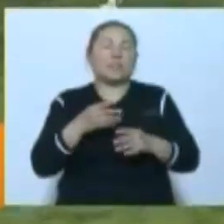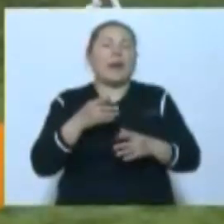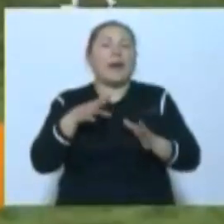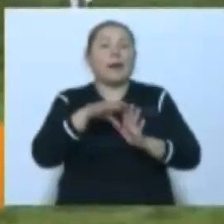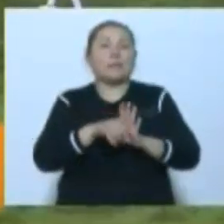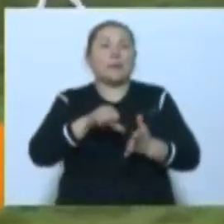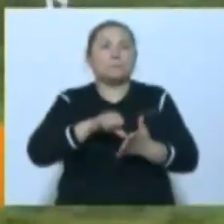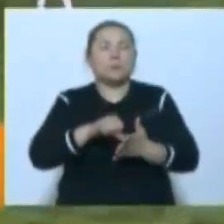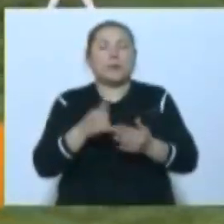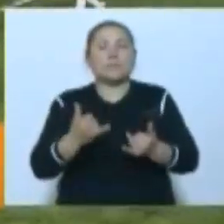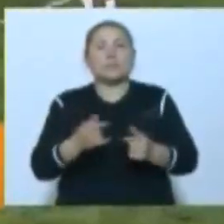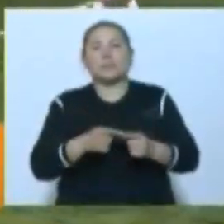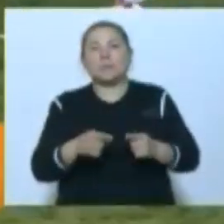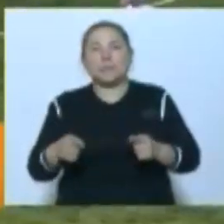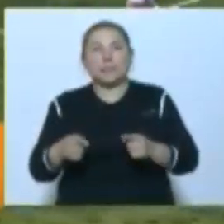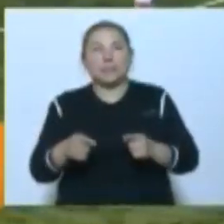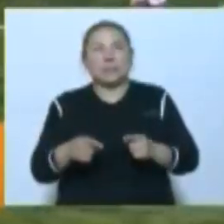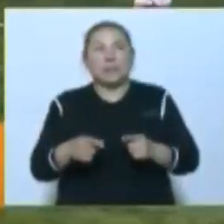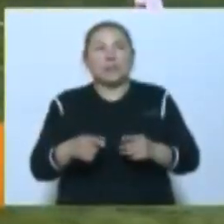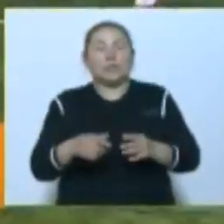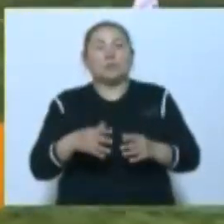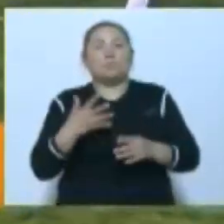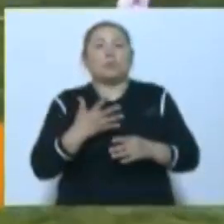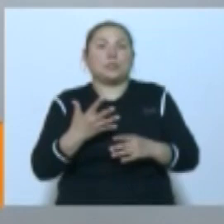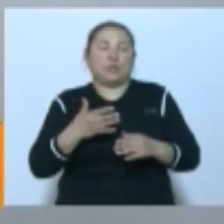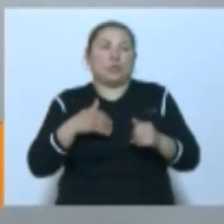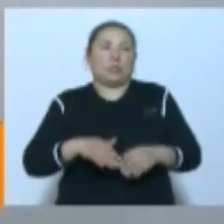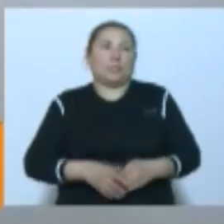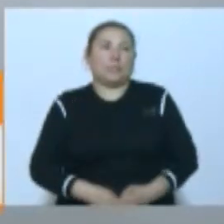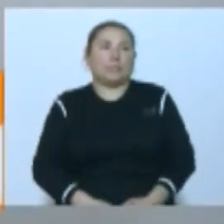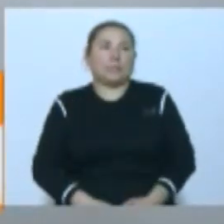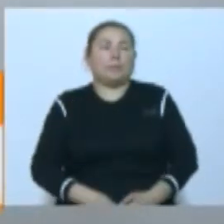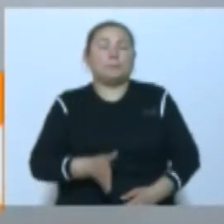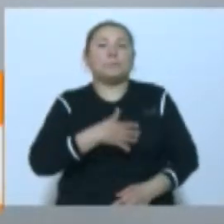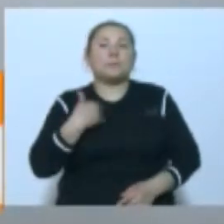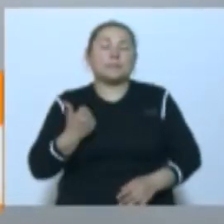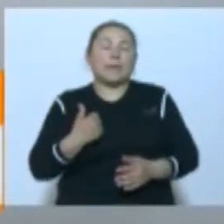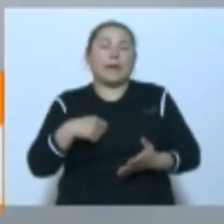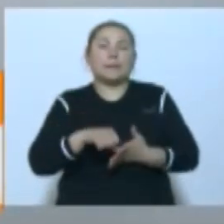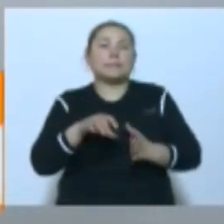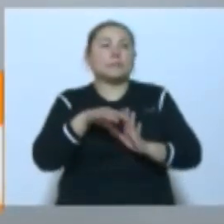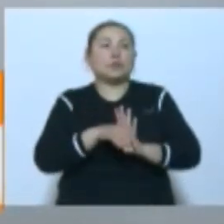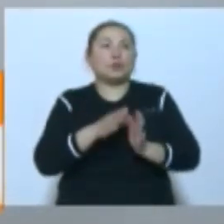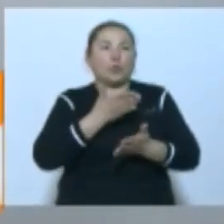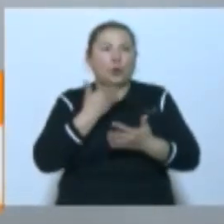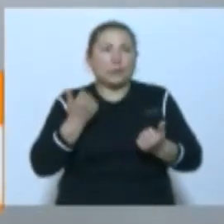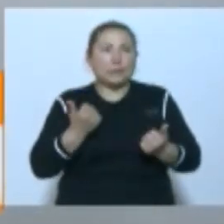айналысып жатыр. Қазірге дейін қойылған 7 банның 5-і шешілген. Бізге вообще қатысы жоқ футзалдың